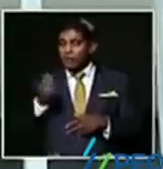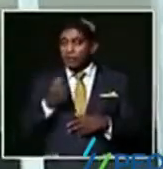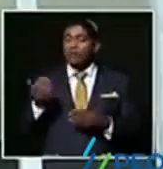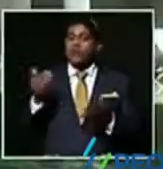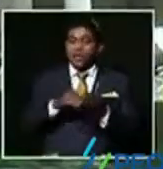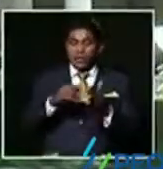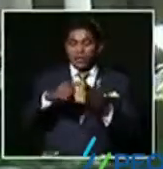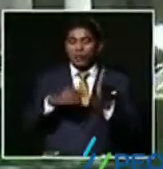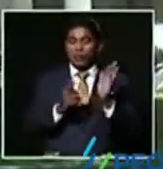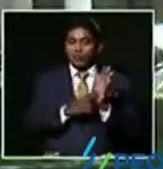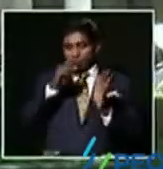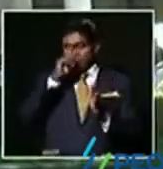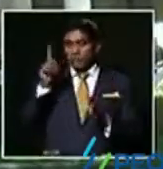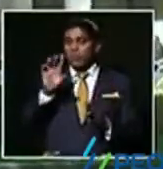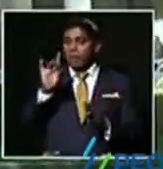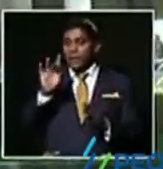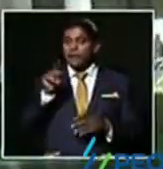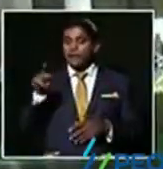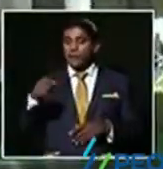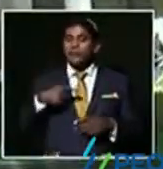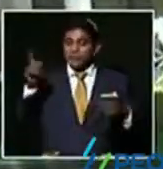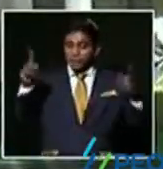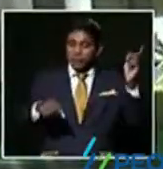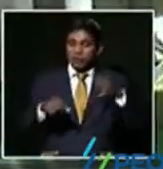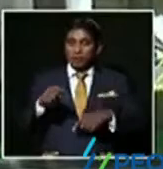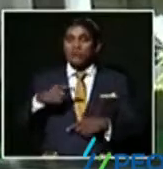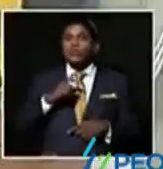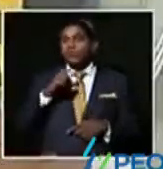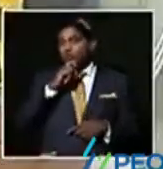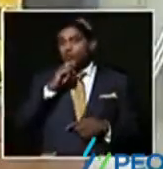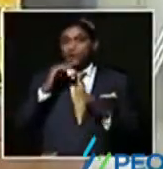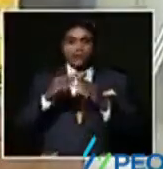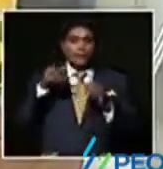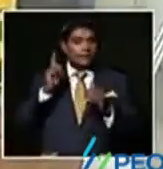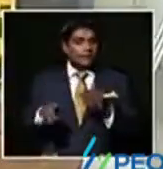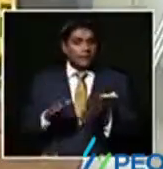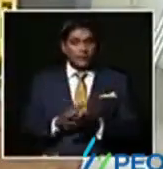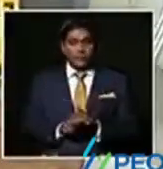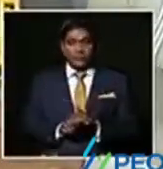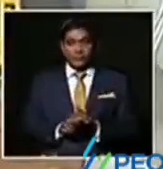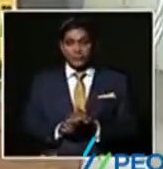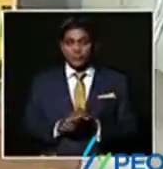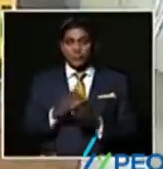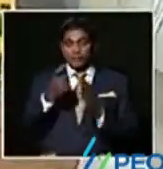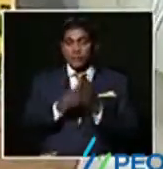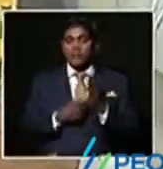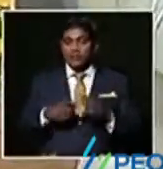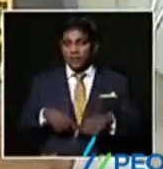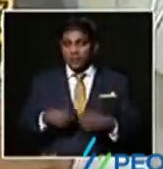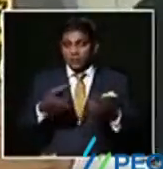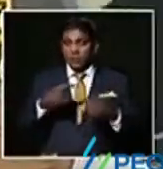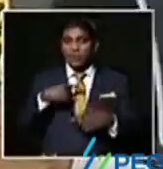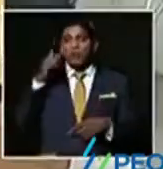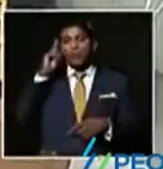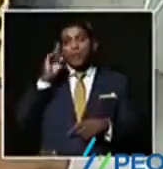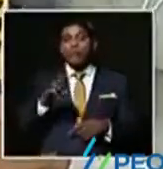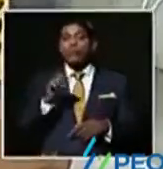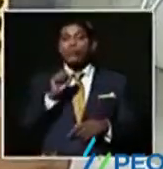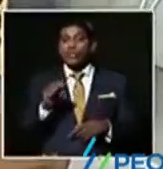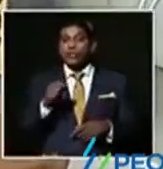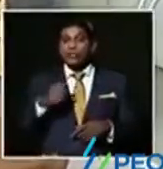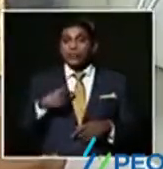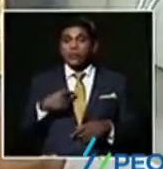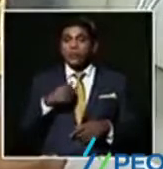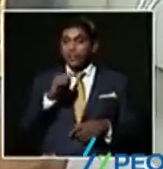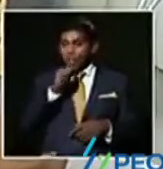මාස 15 දින පෙත්සම් කැඳවීමට ශ්‍රේෂ්ඨාධිකරණය තීරණය කළා. ක්‍රියාත්මක කරන ස්ථාන අපි බලාපොරොත්තු වෙන දේ තමා